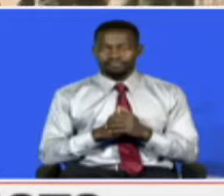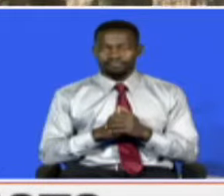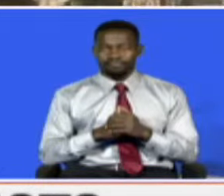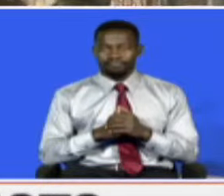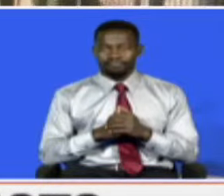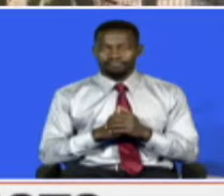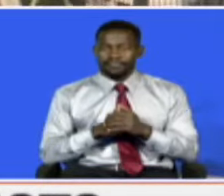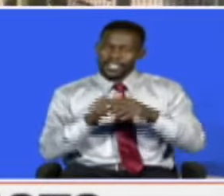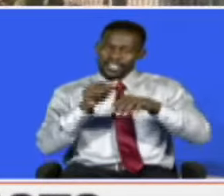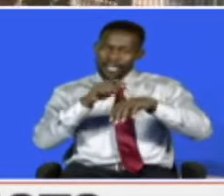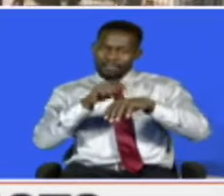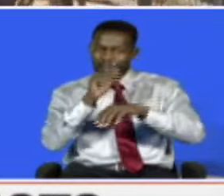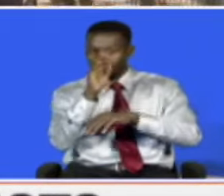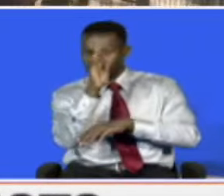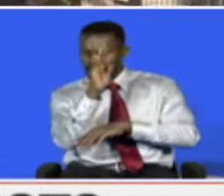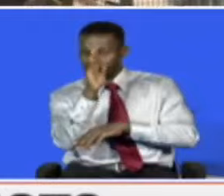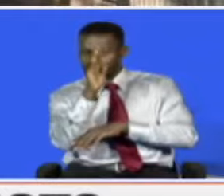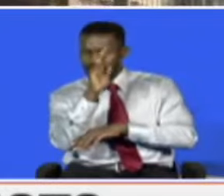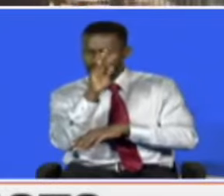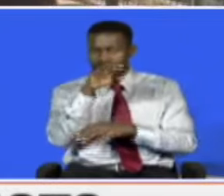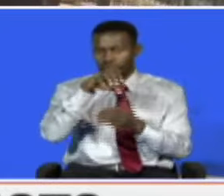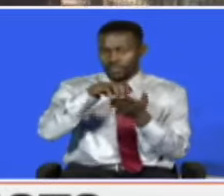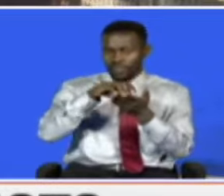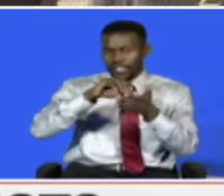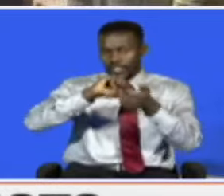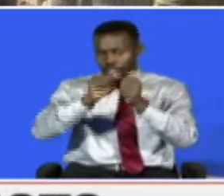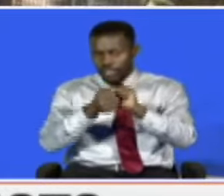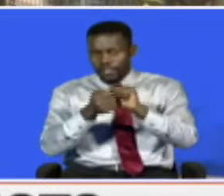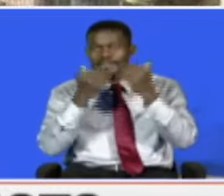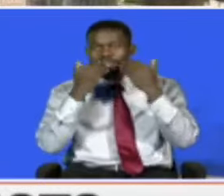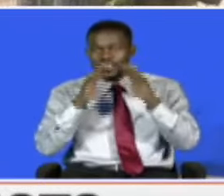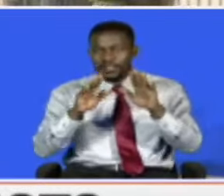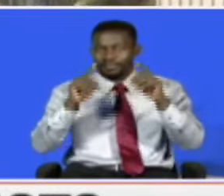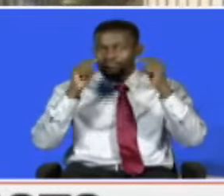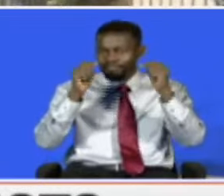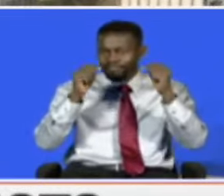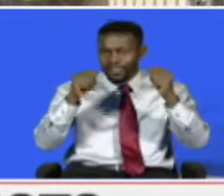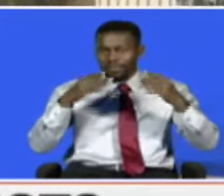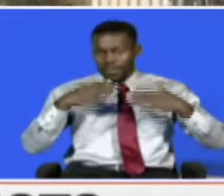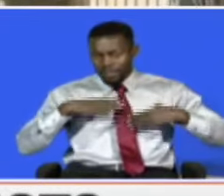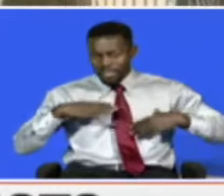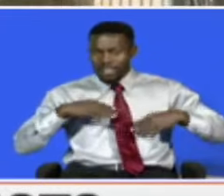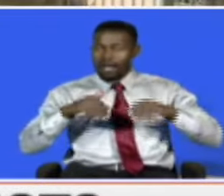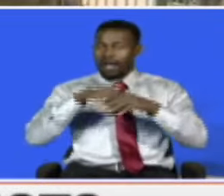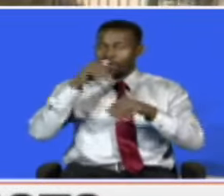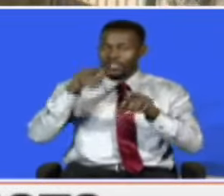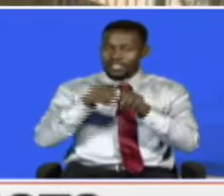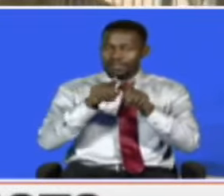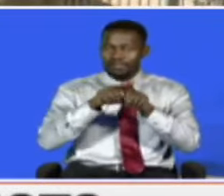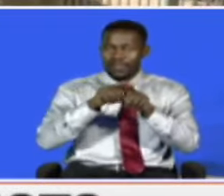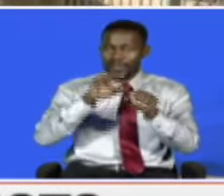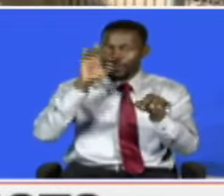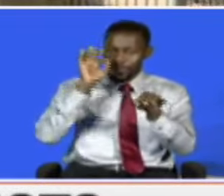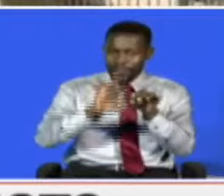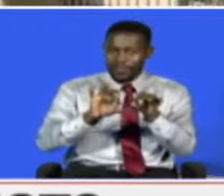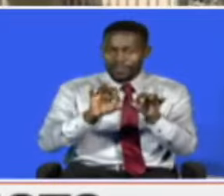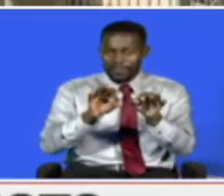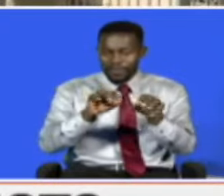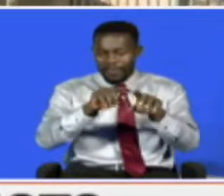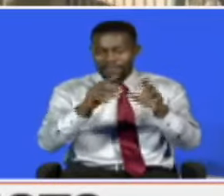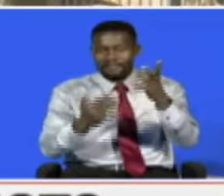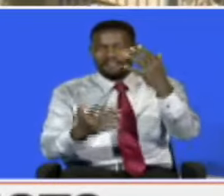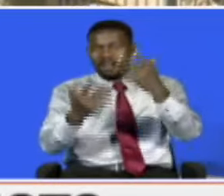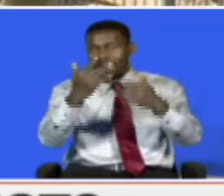Ila ilipofika dhuhuri, hali ikabadilika. Waandamanaji walijitokeza na kuwasha moto mkuu wa barabarani